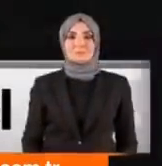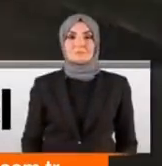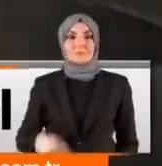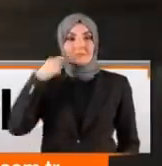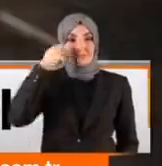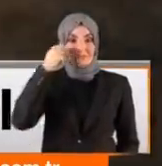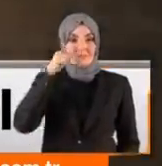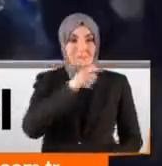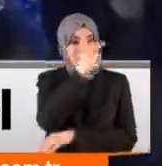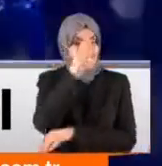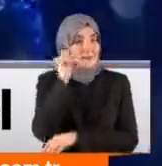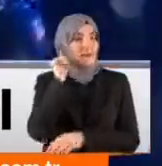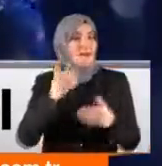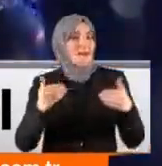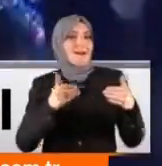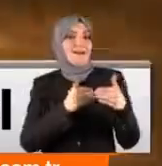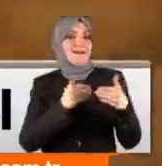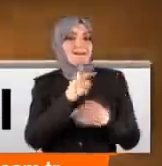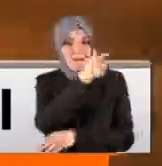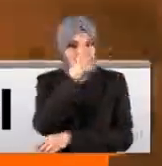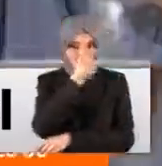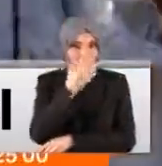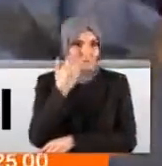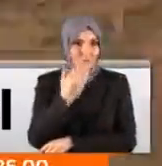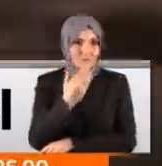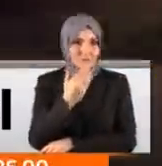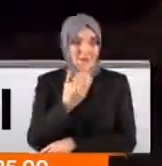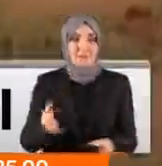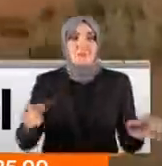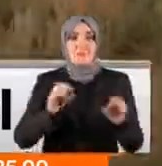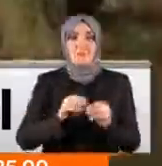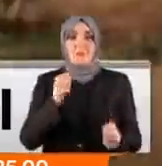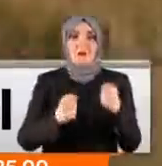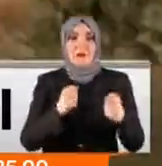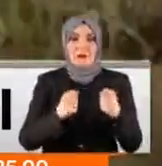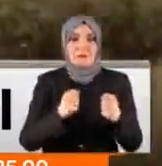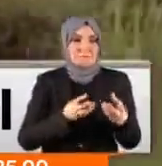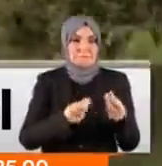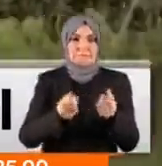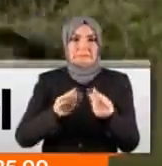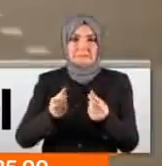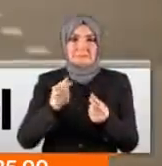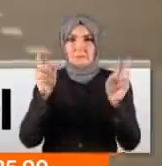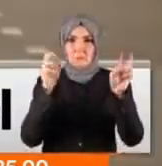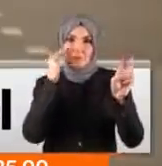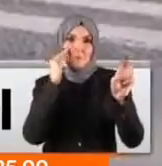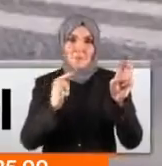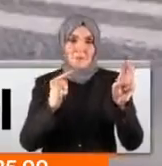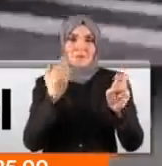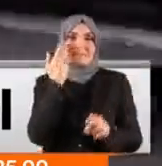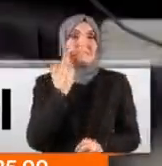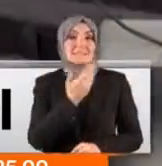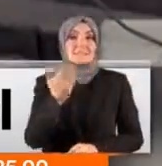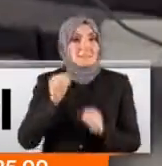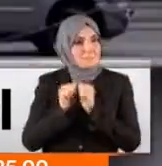filmin kamera arkası görüntüleri Total karne iç yani toplu araba katliamı başlığıyla izleyicilerin beğenisine sunuldu